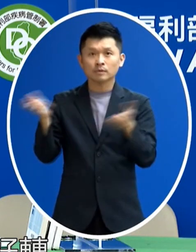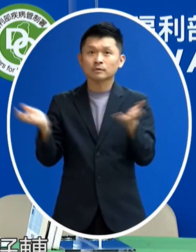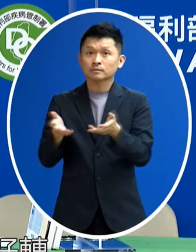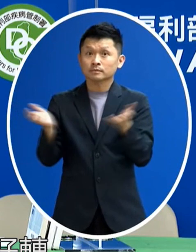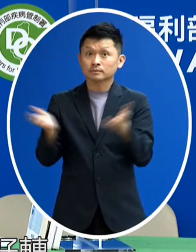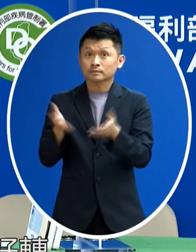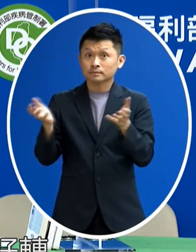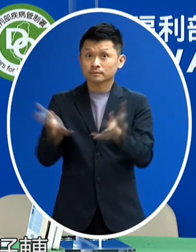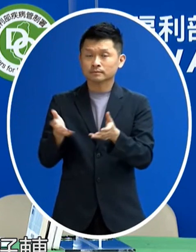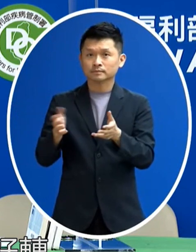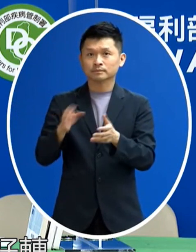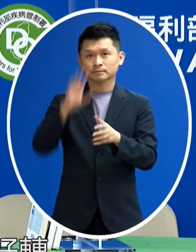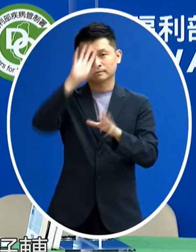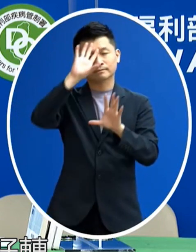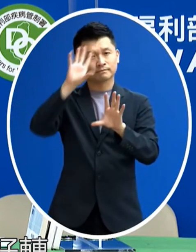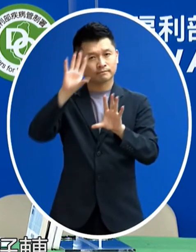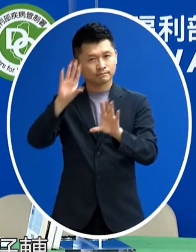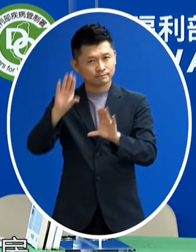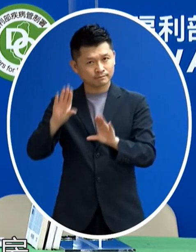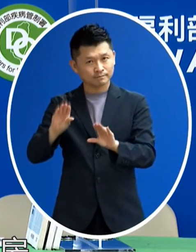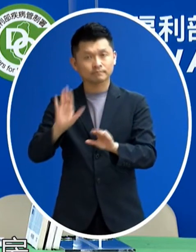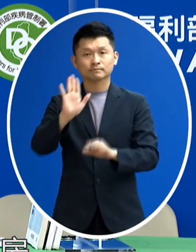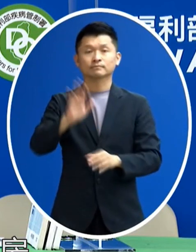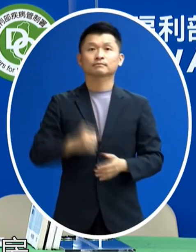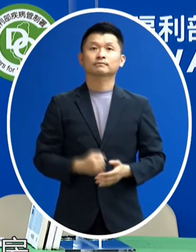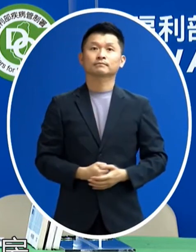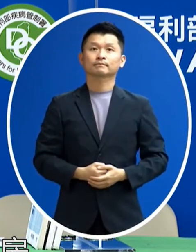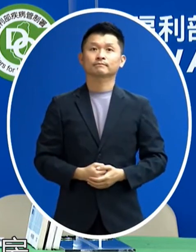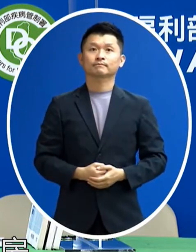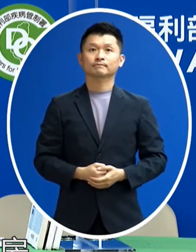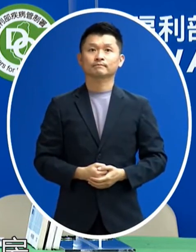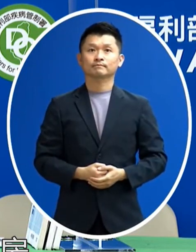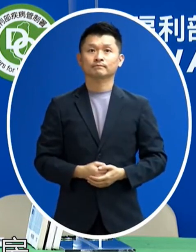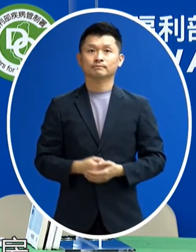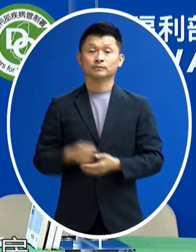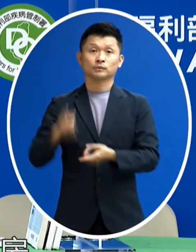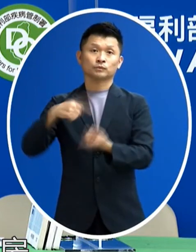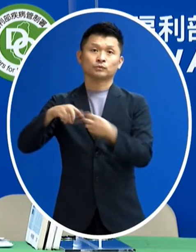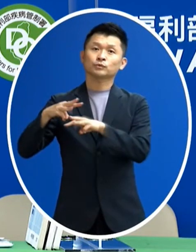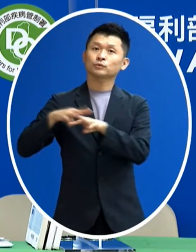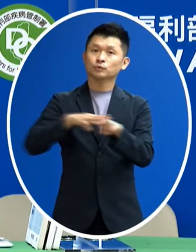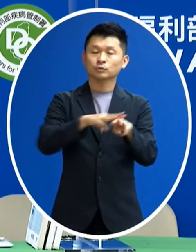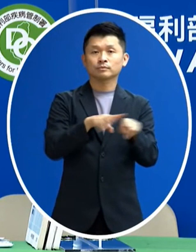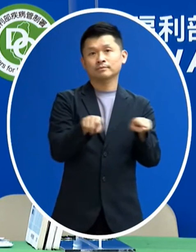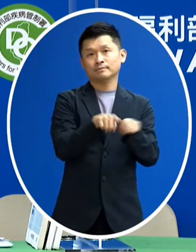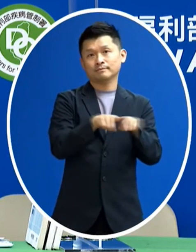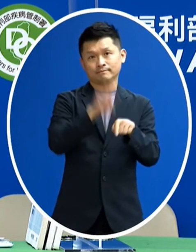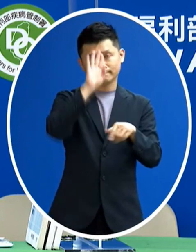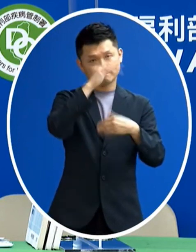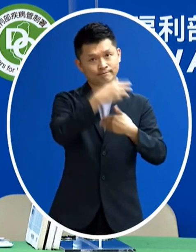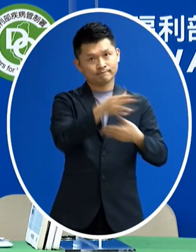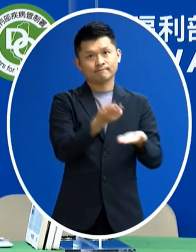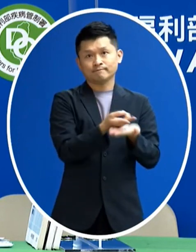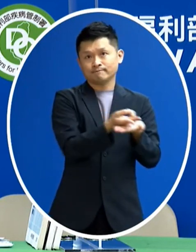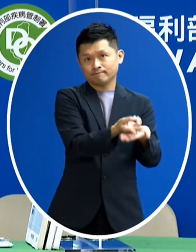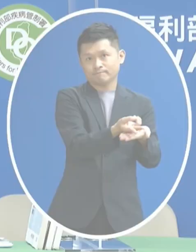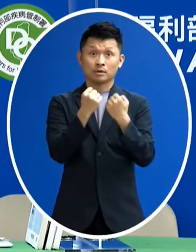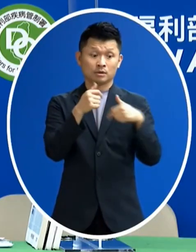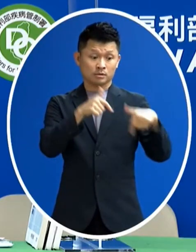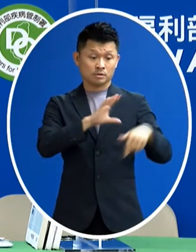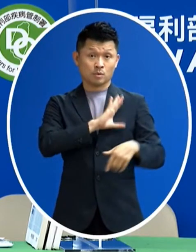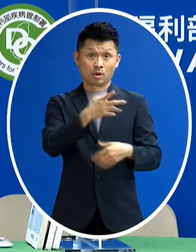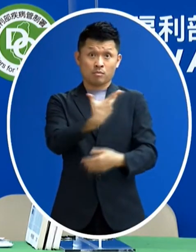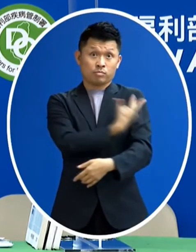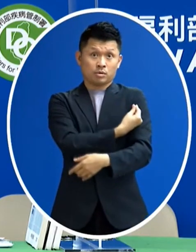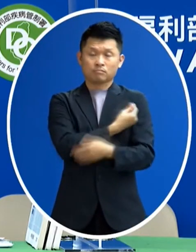有病况好转，所以目前来讲已经转出加护病房到一般的病房去住院。